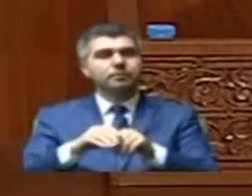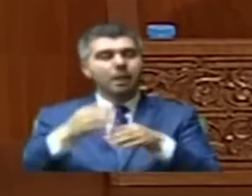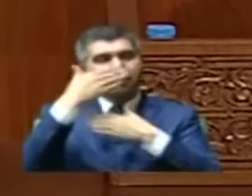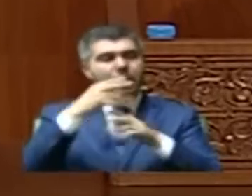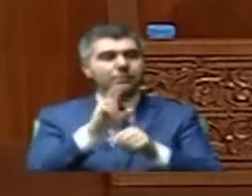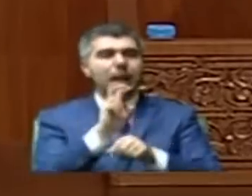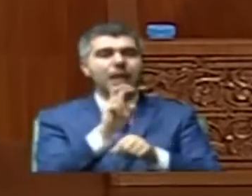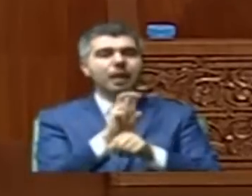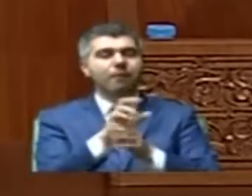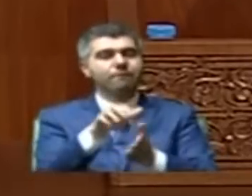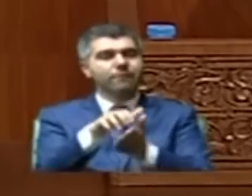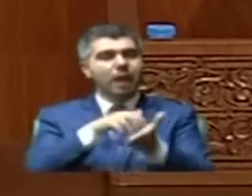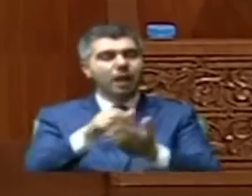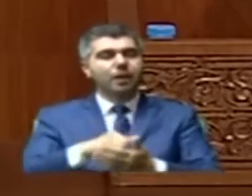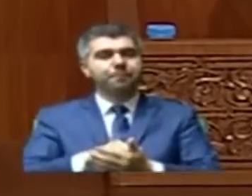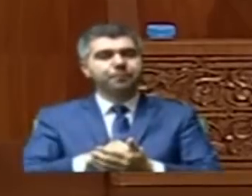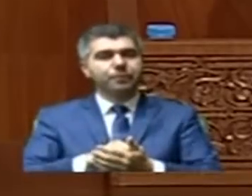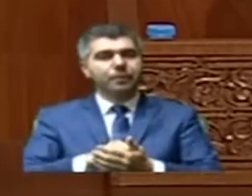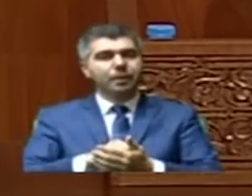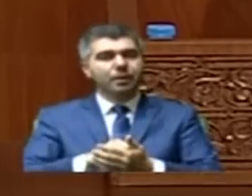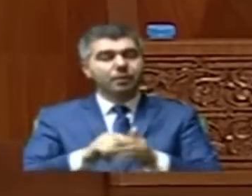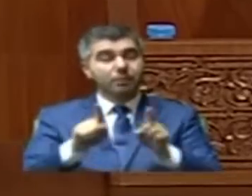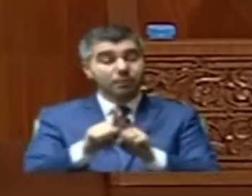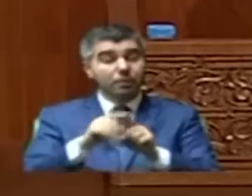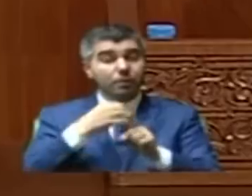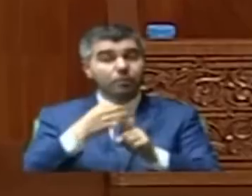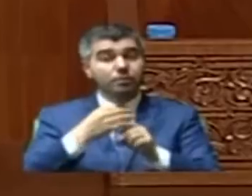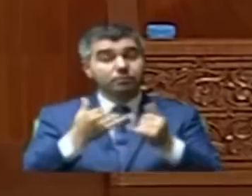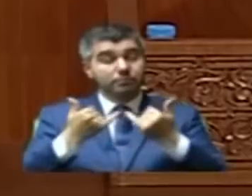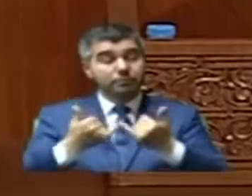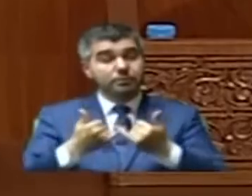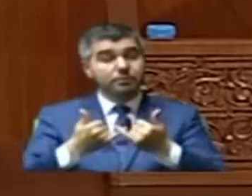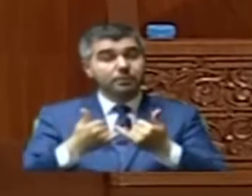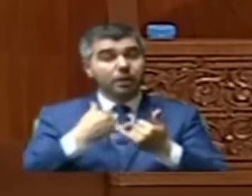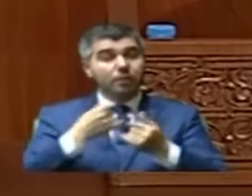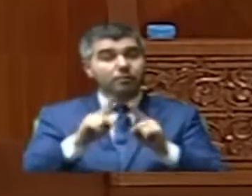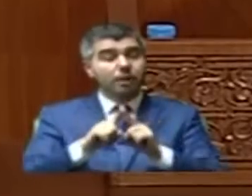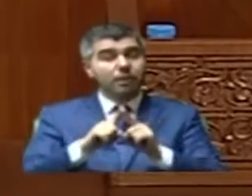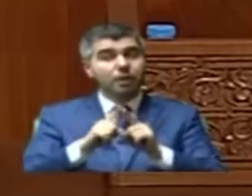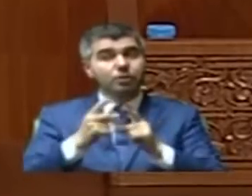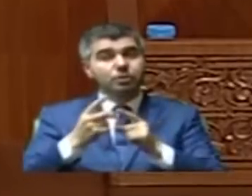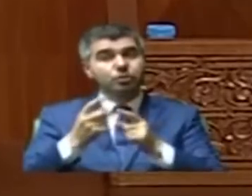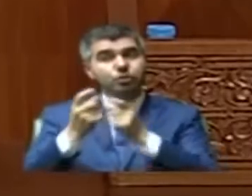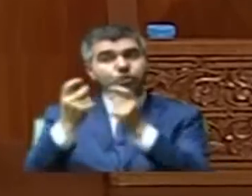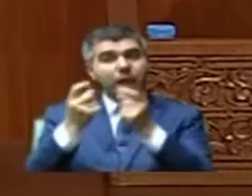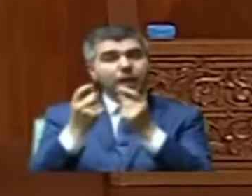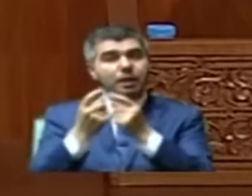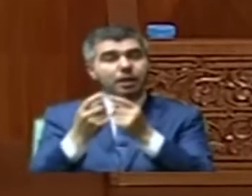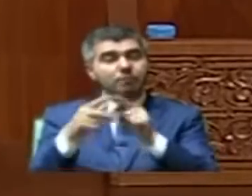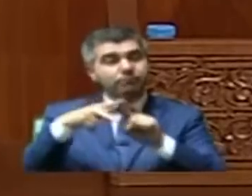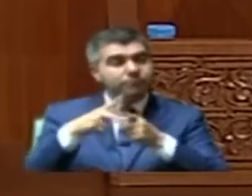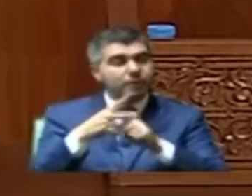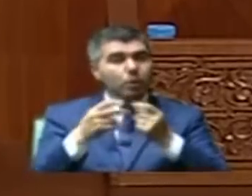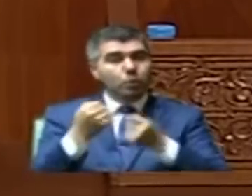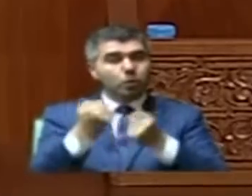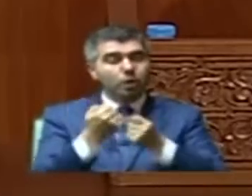مخصناش نسته بما تم لحد الساعه والا ما يجوش هذو ه صناعه السيارات مايجوش للمغرب وكون ما كانش